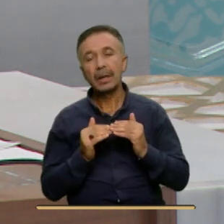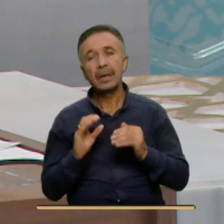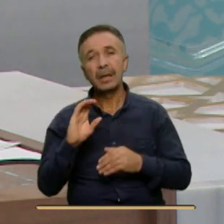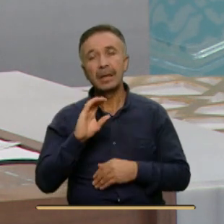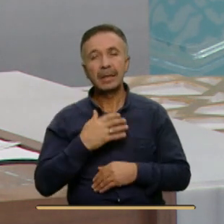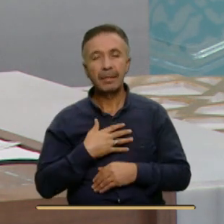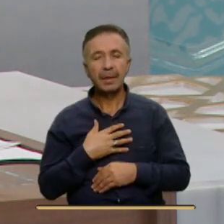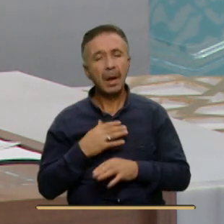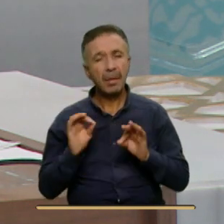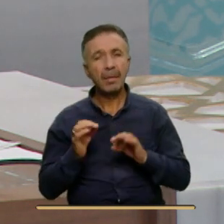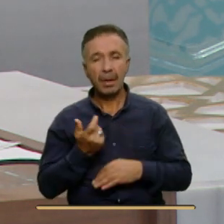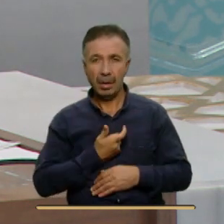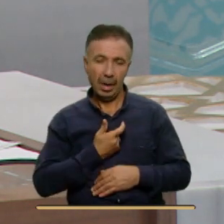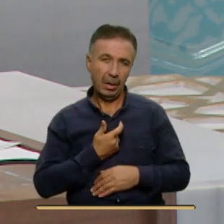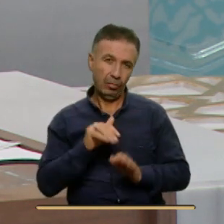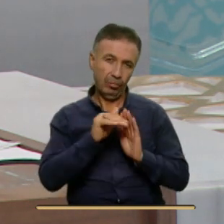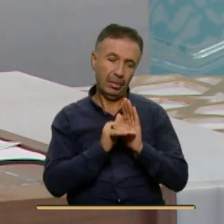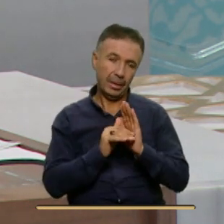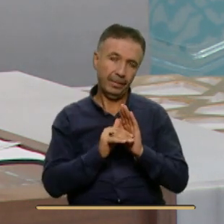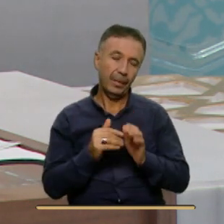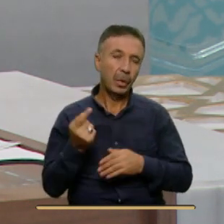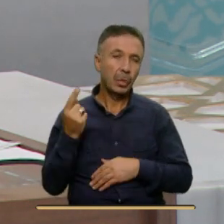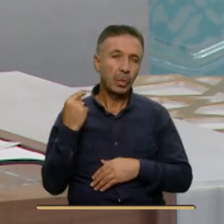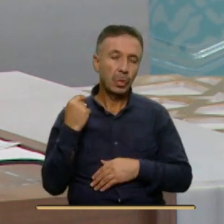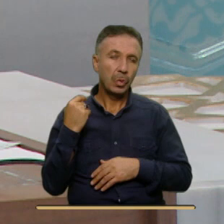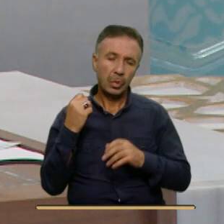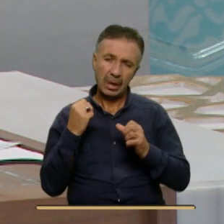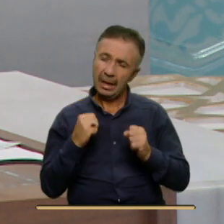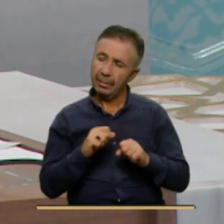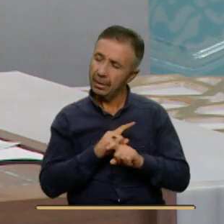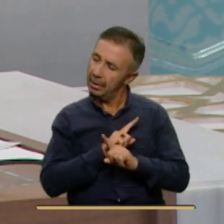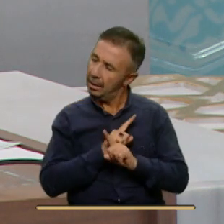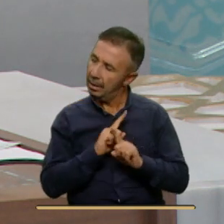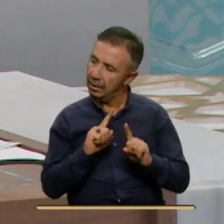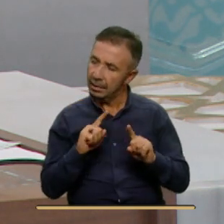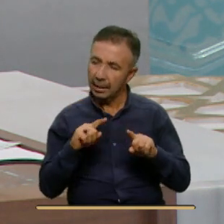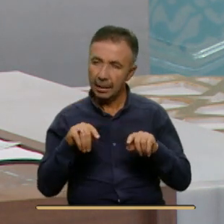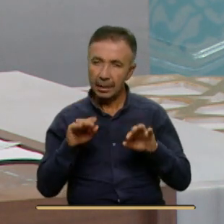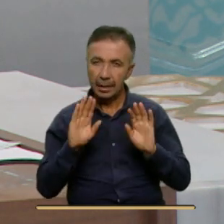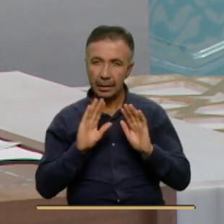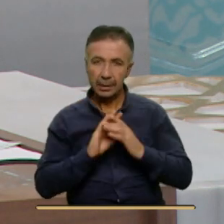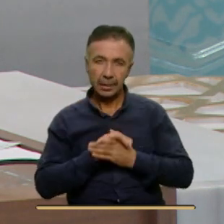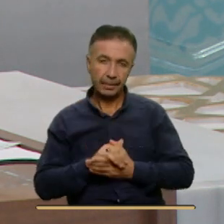her ilkesi. Dünde kalmış asla değildir.